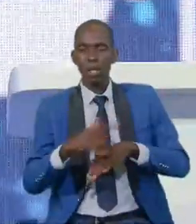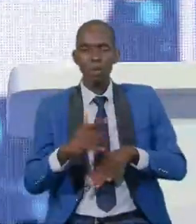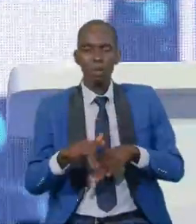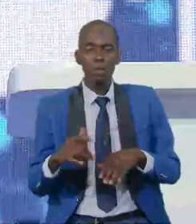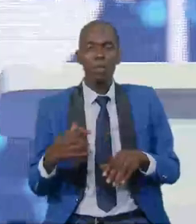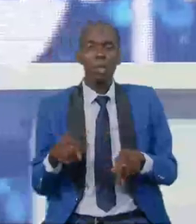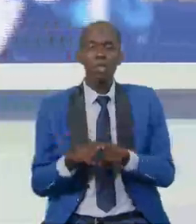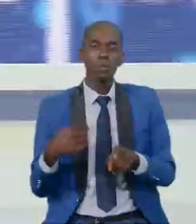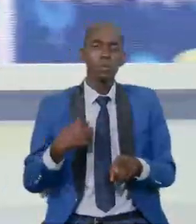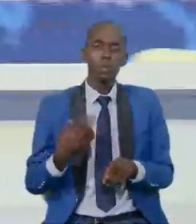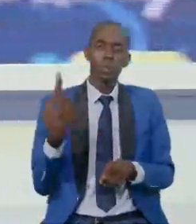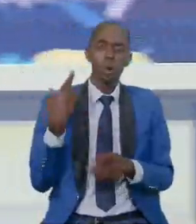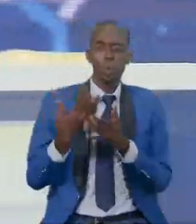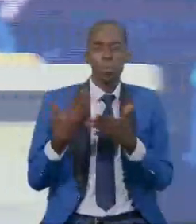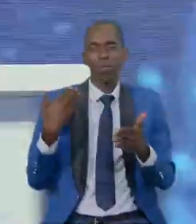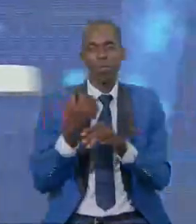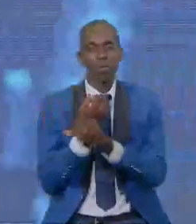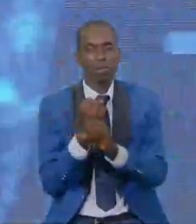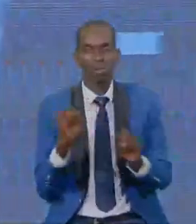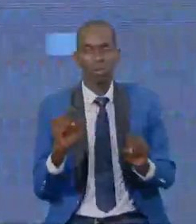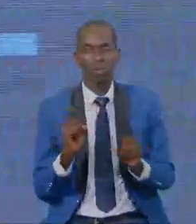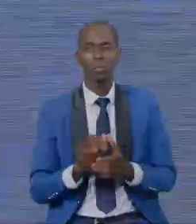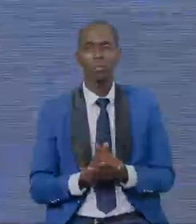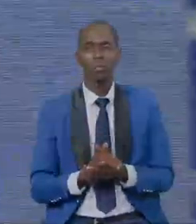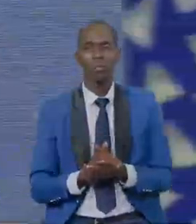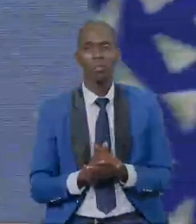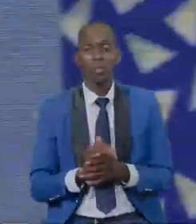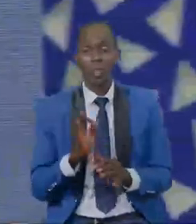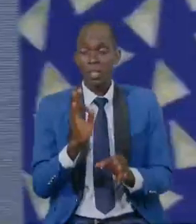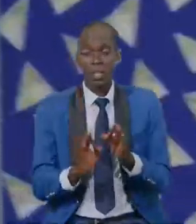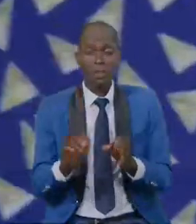Le salut ne nous laisse pas tel qu'on était avant le salut.